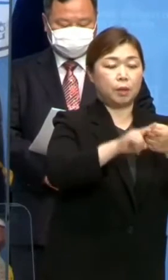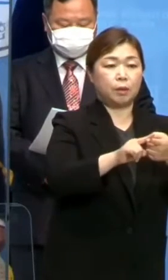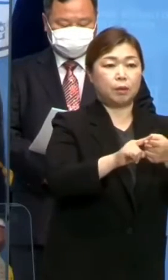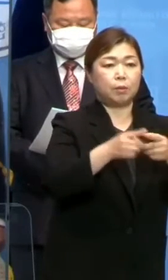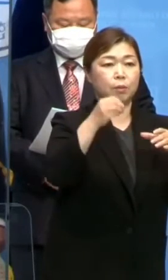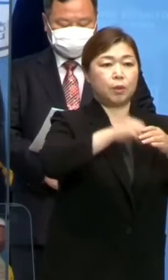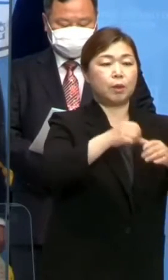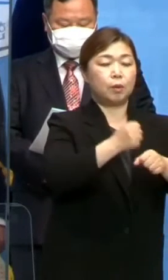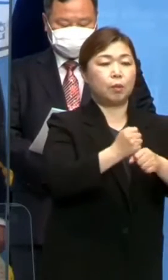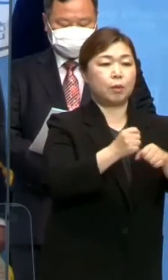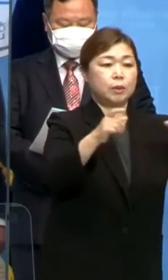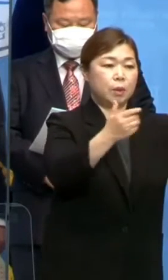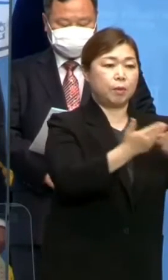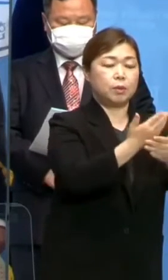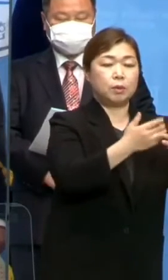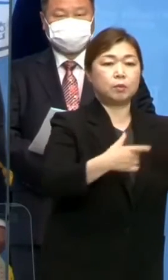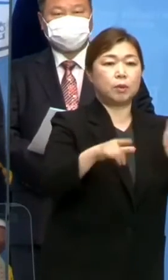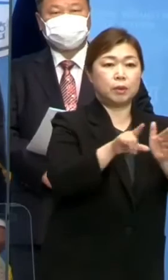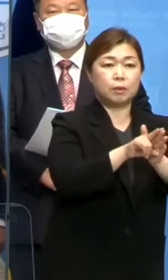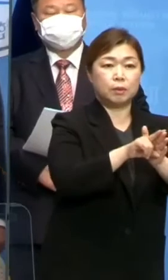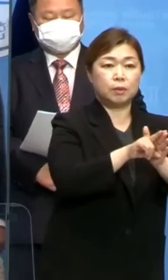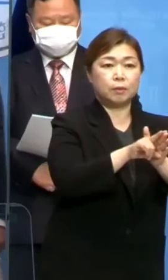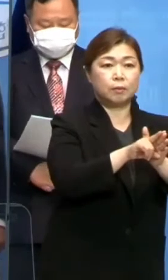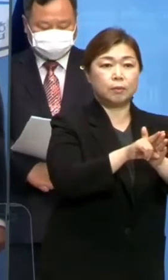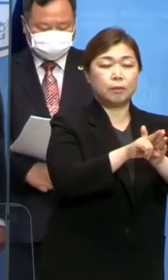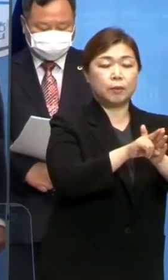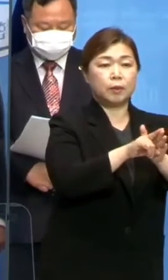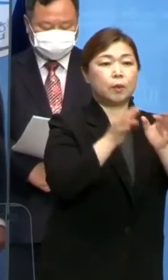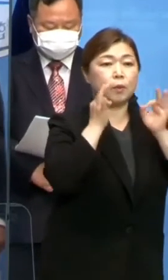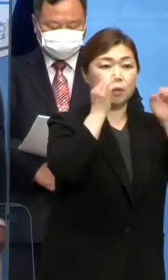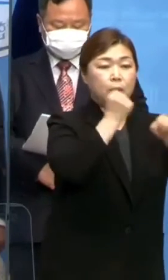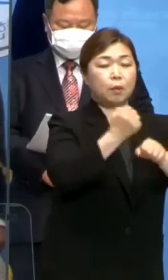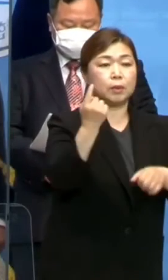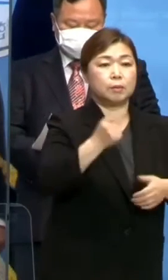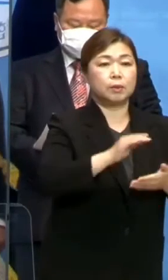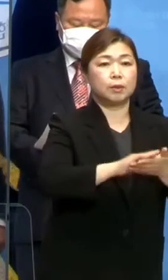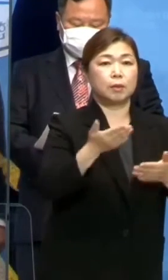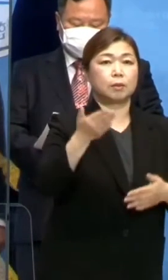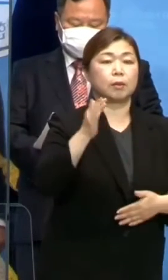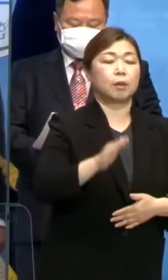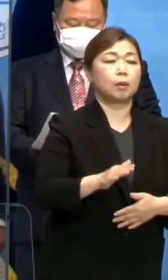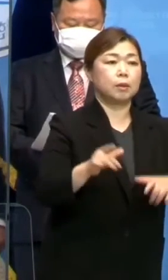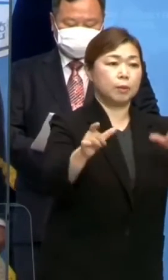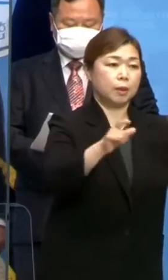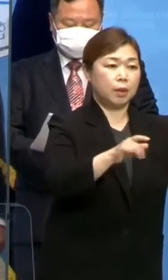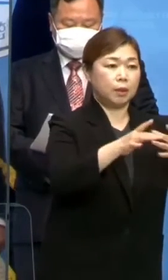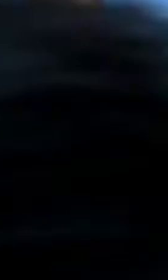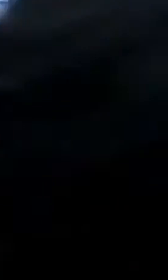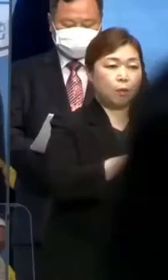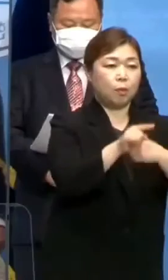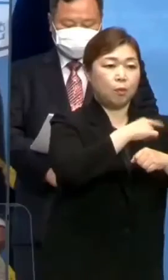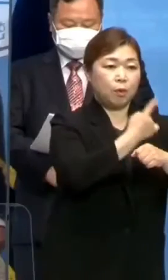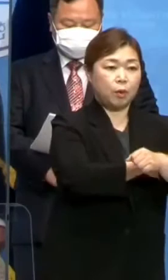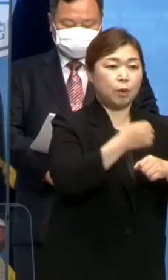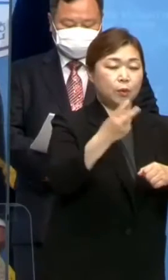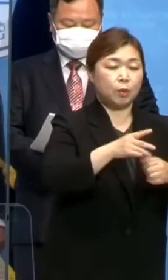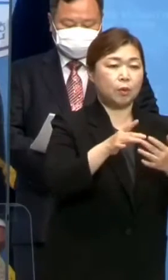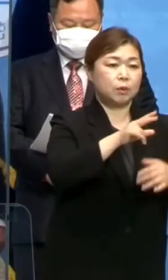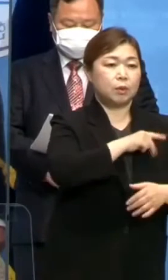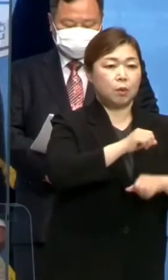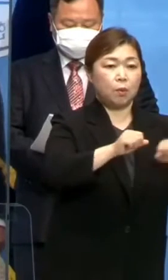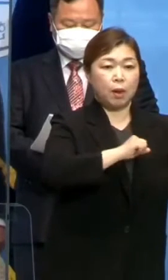발전을 이끌어 내기 위한 2 내 귀에 노력해 왔습니다 그러나 지방에 인 사건은 물론이고 지방